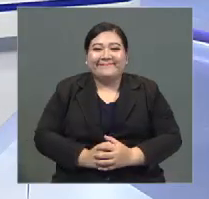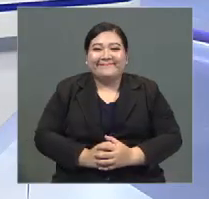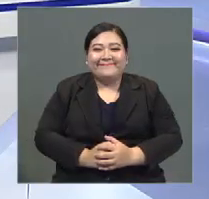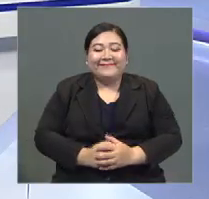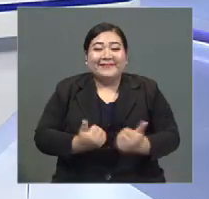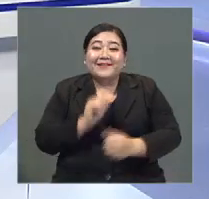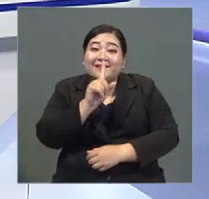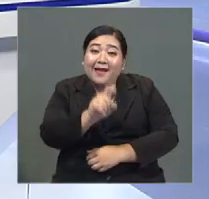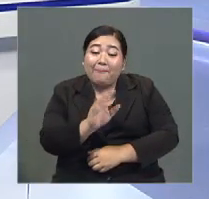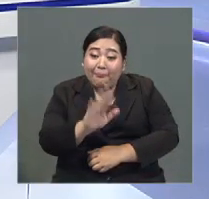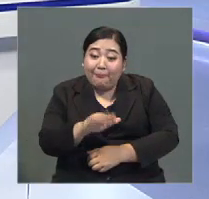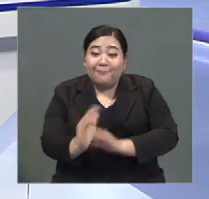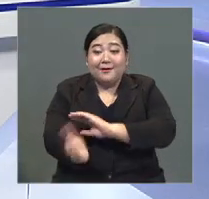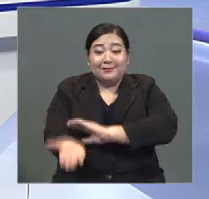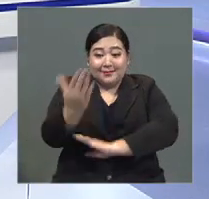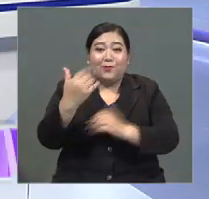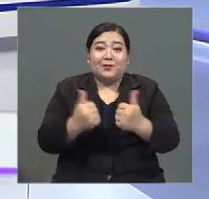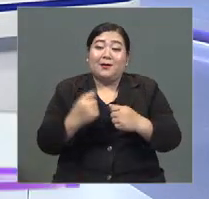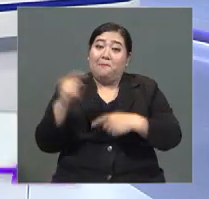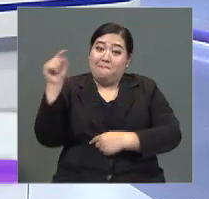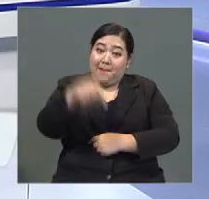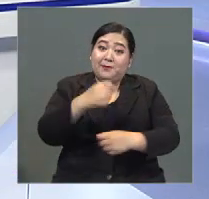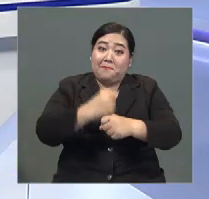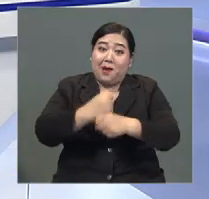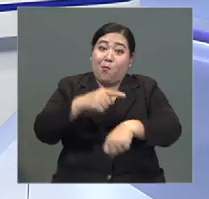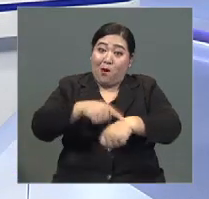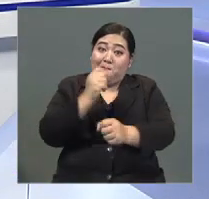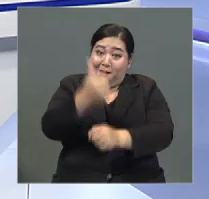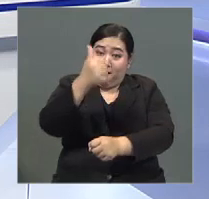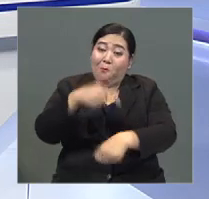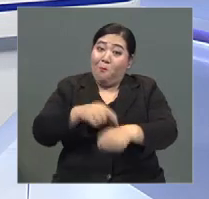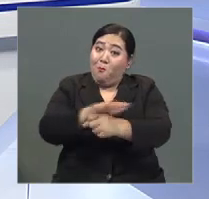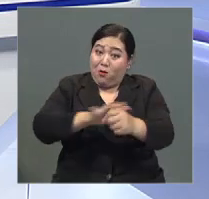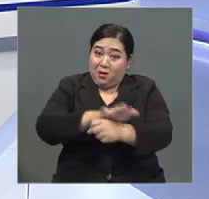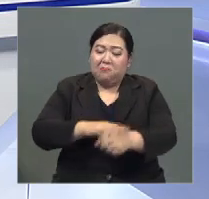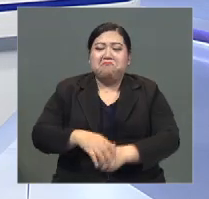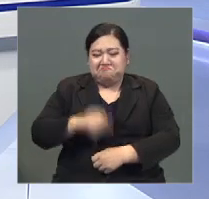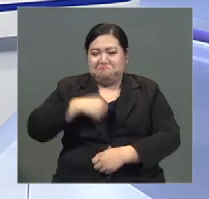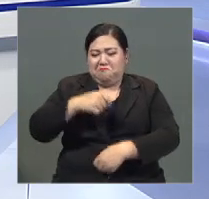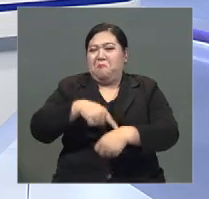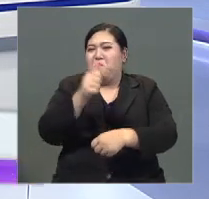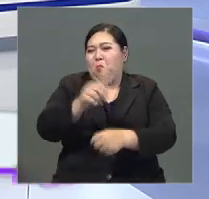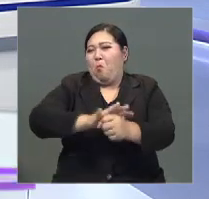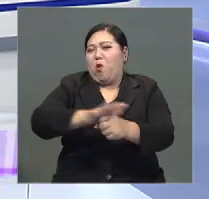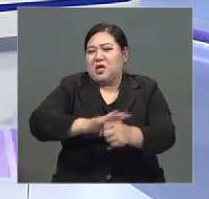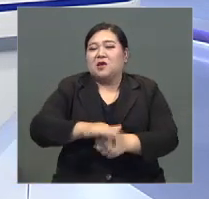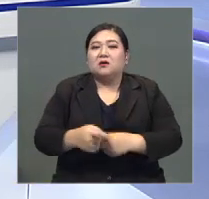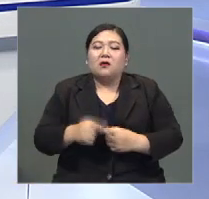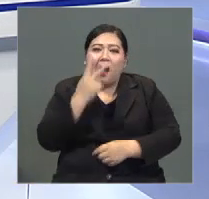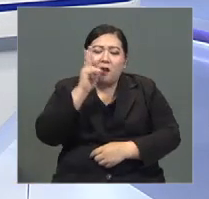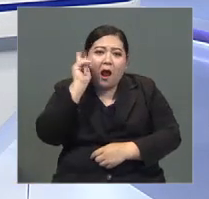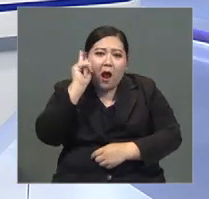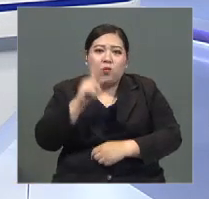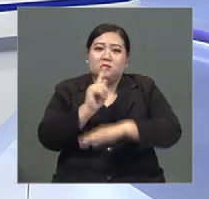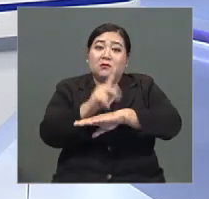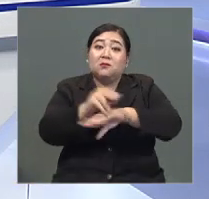เดถามคประวนากอนเลย เมื่เช้ามาทำงานทไครัมาทันค่ะ ตอนแรกเห็หๆคนโพสต์ในช่องทางออนไน์ ใโเชีลต่